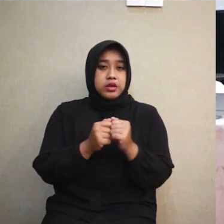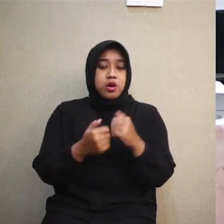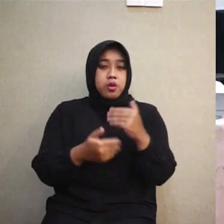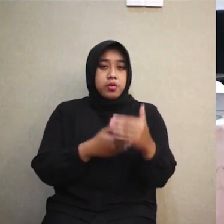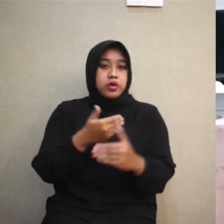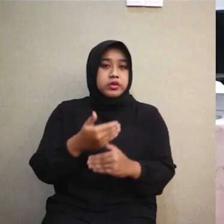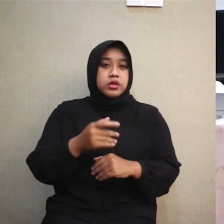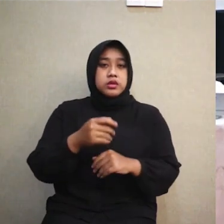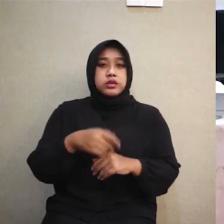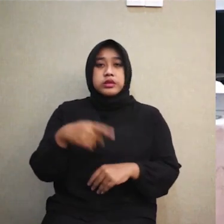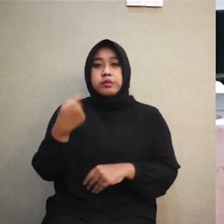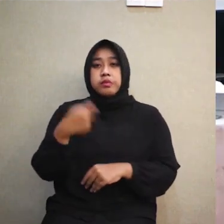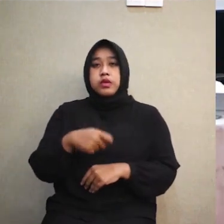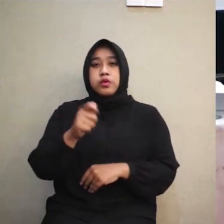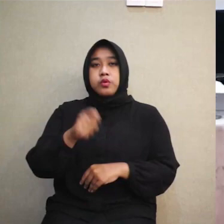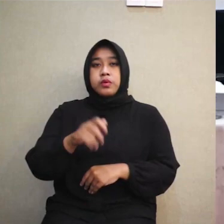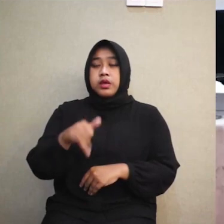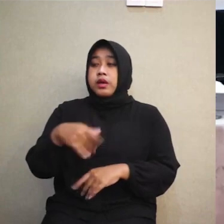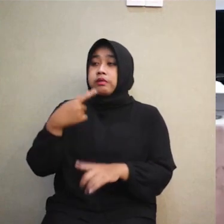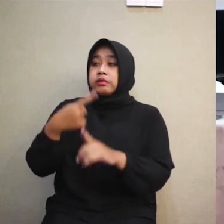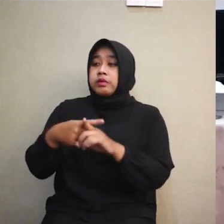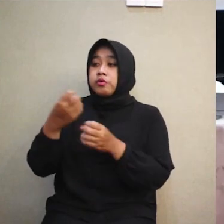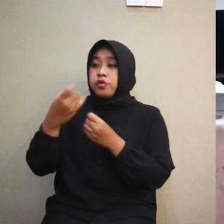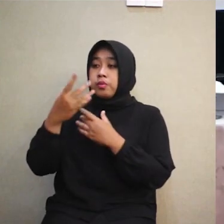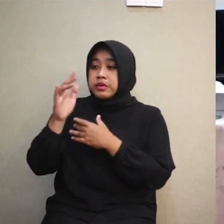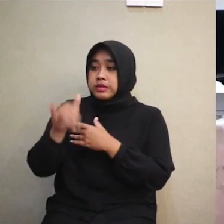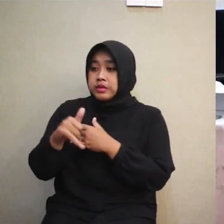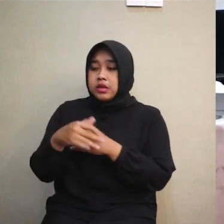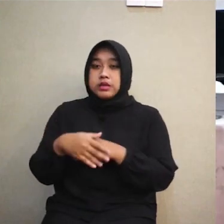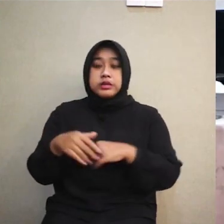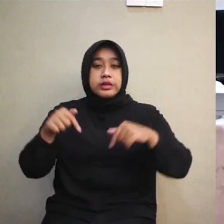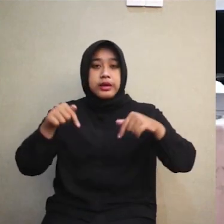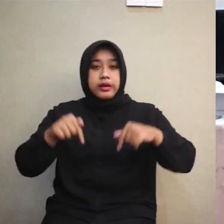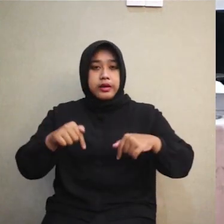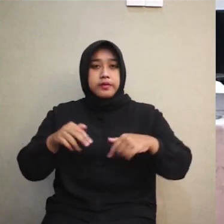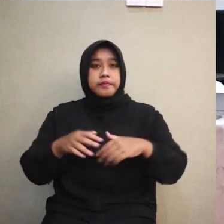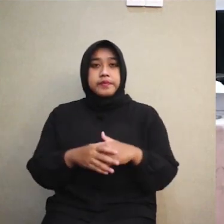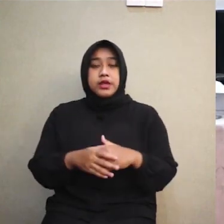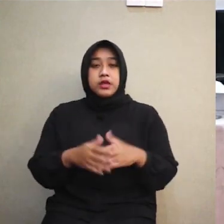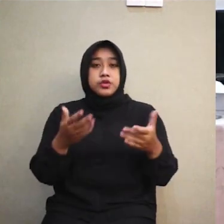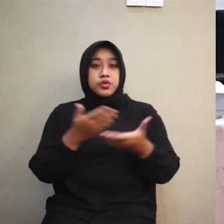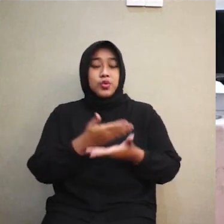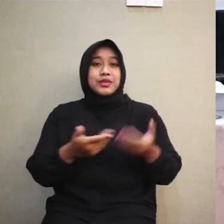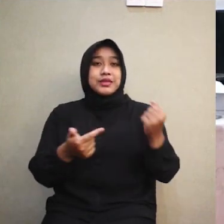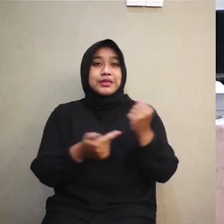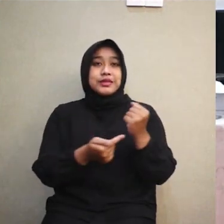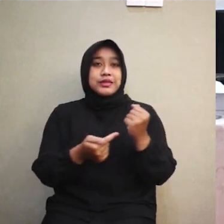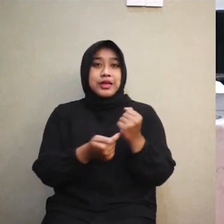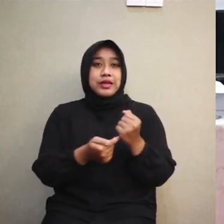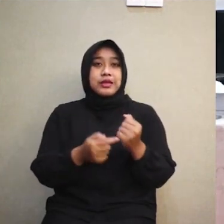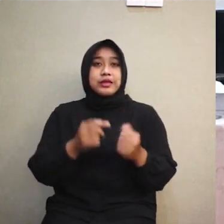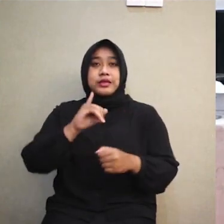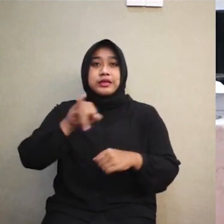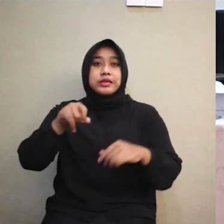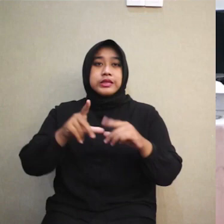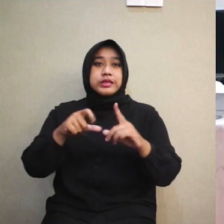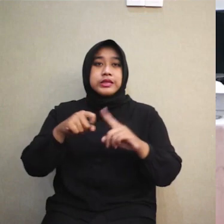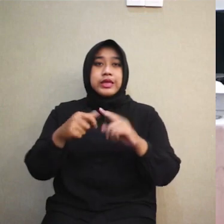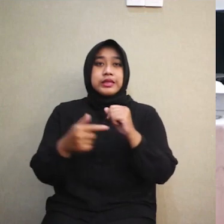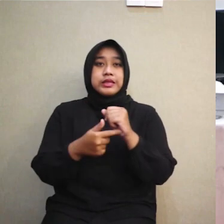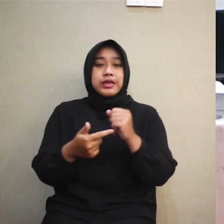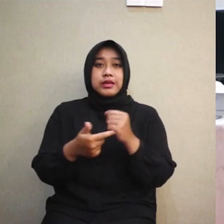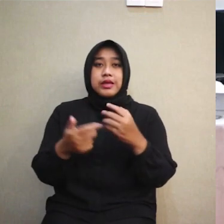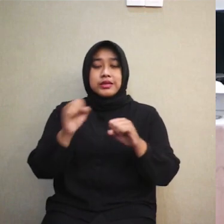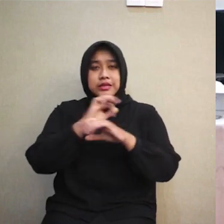dokumen hukum itu tambahan sekarang kita digital di mana jejak-jejak kelihatan semua Mas